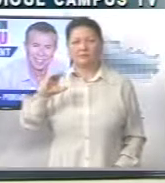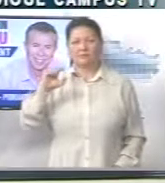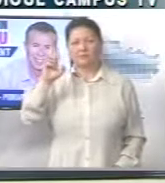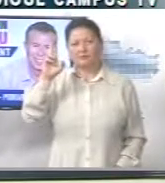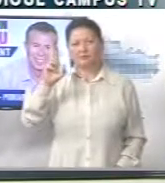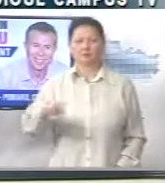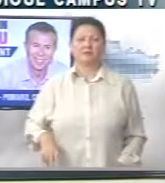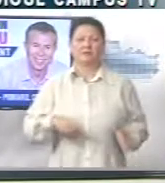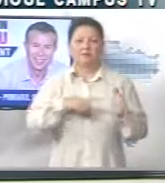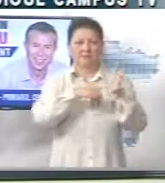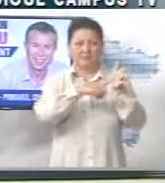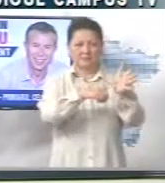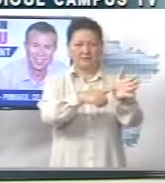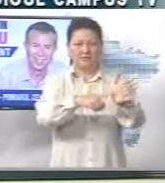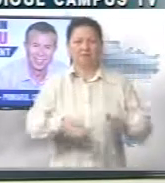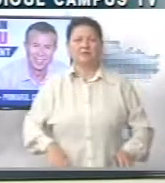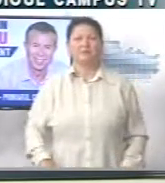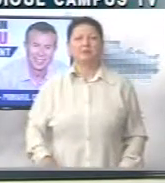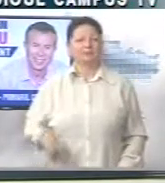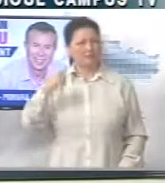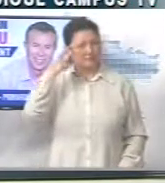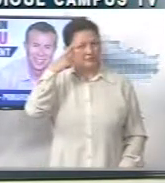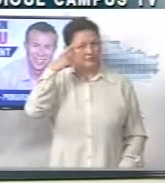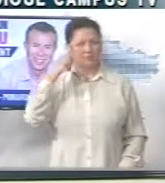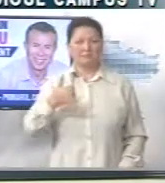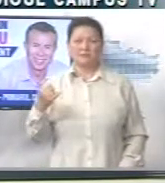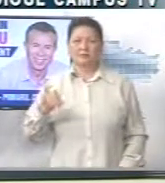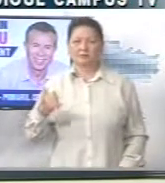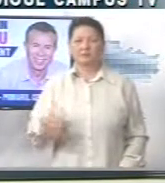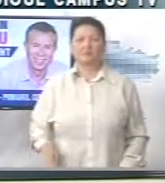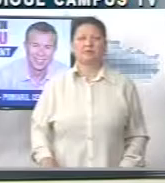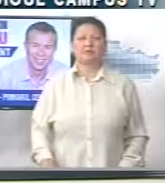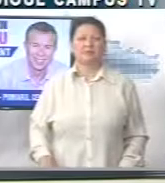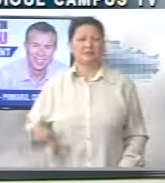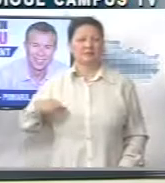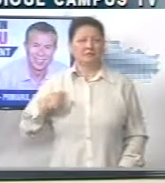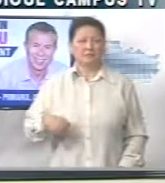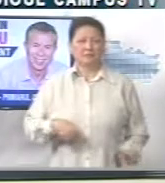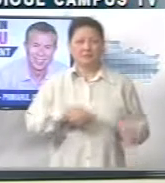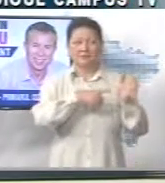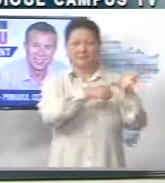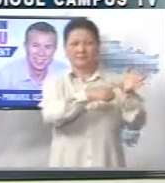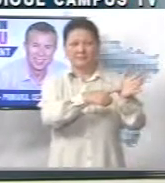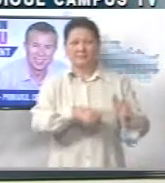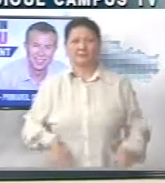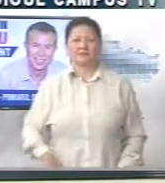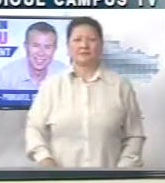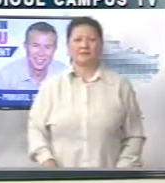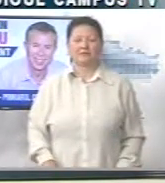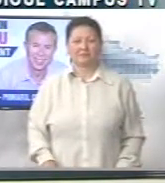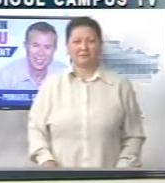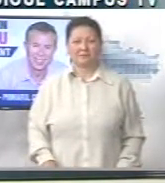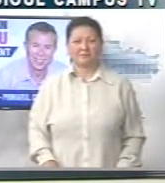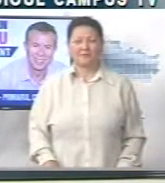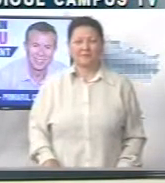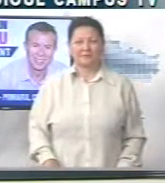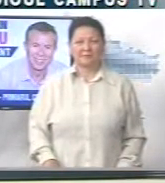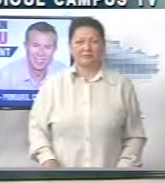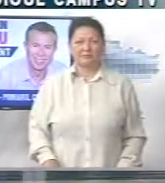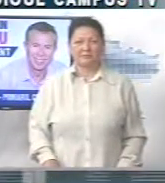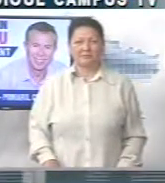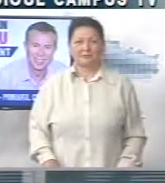deficiențe de auz și vorbire, ca să știe și domniile lor cine sunteți dumneavoastră și ce vreți să propuneți buzoienilor.